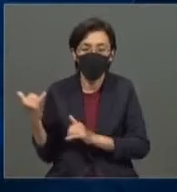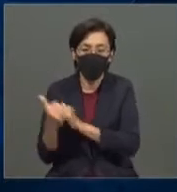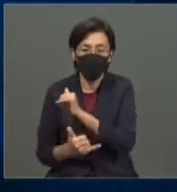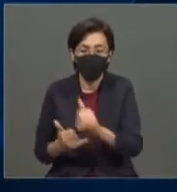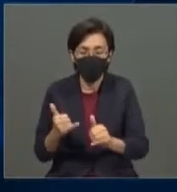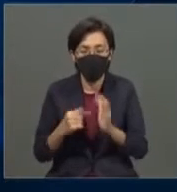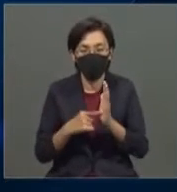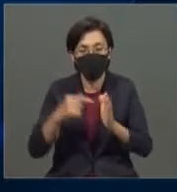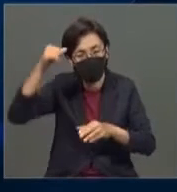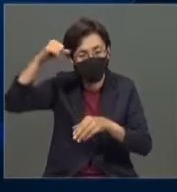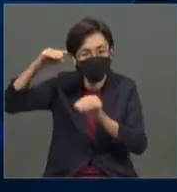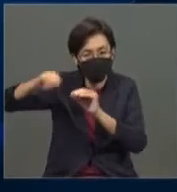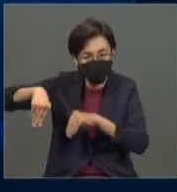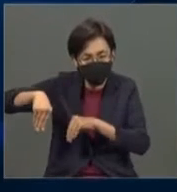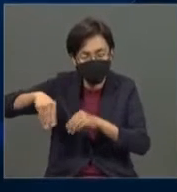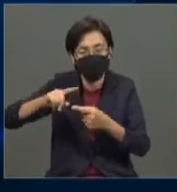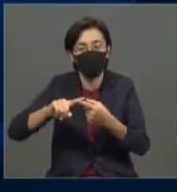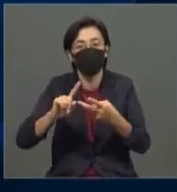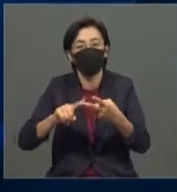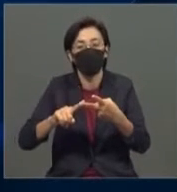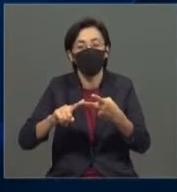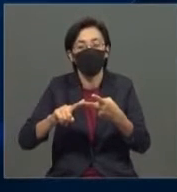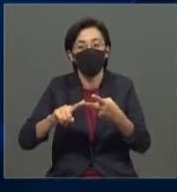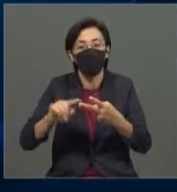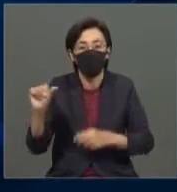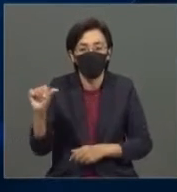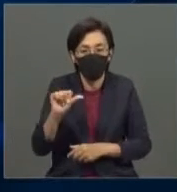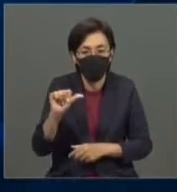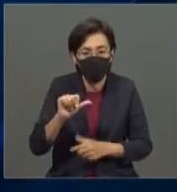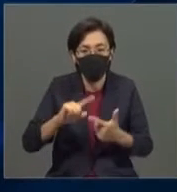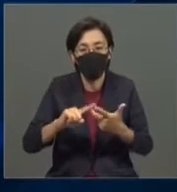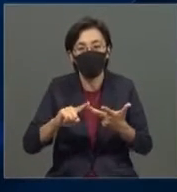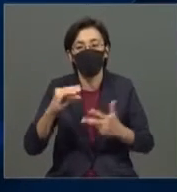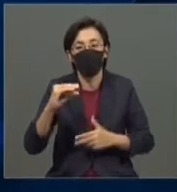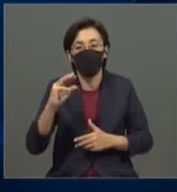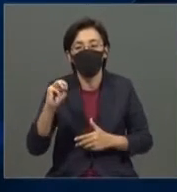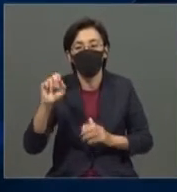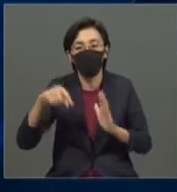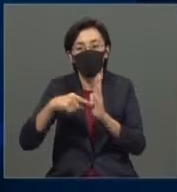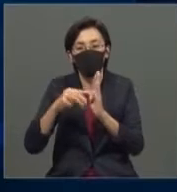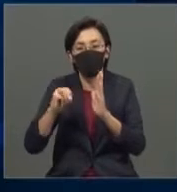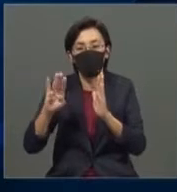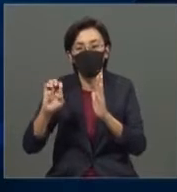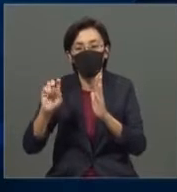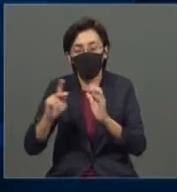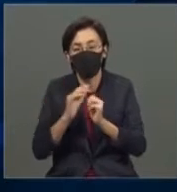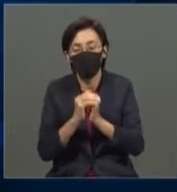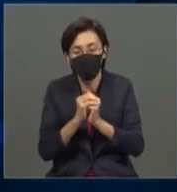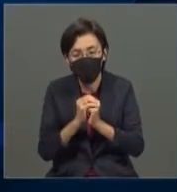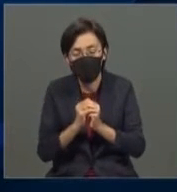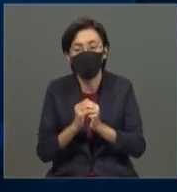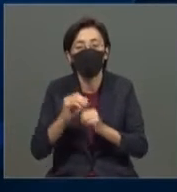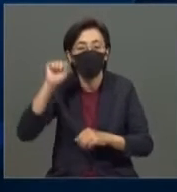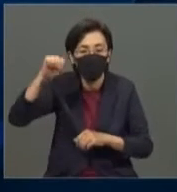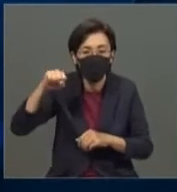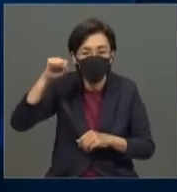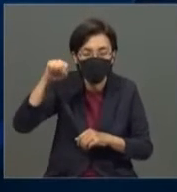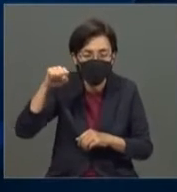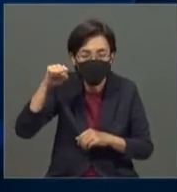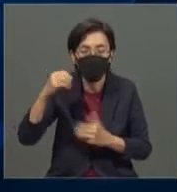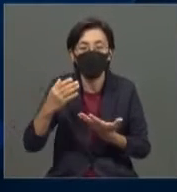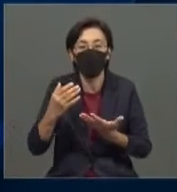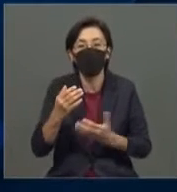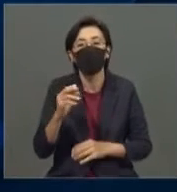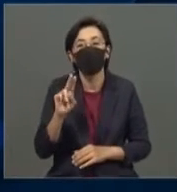เช่นสเปนอัฟกานิสถานโมซัมบิกจีนอุซเบกิสถานแล้วก็ซาอุดิอา